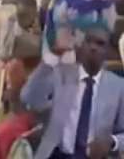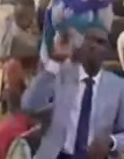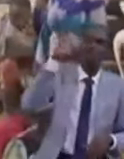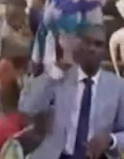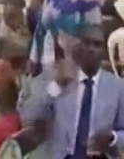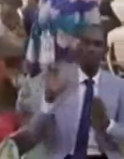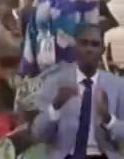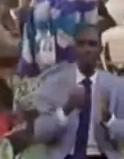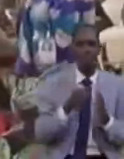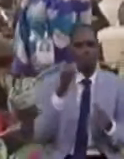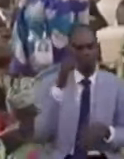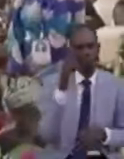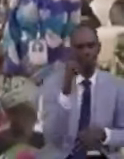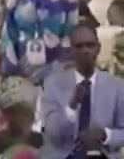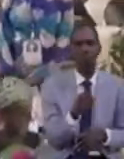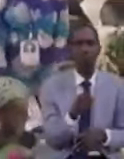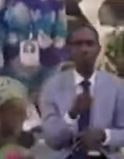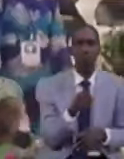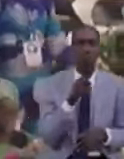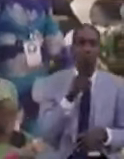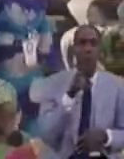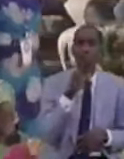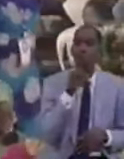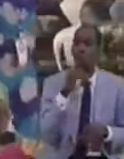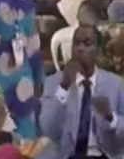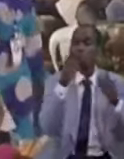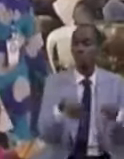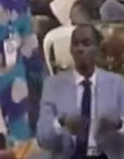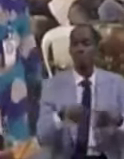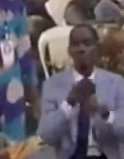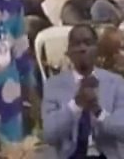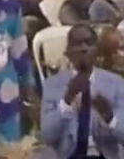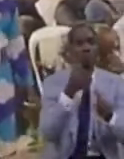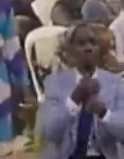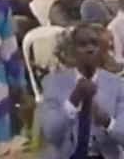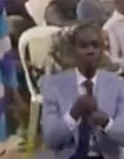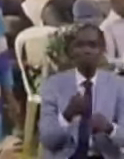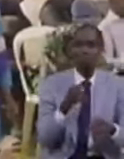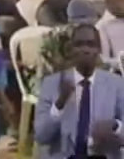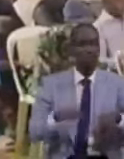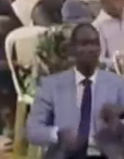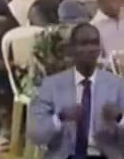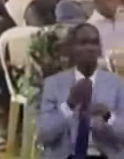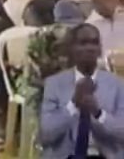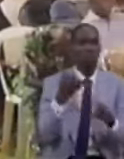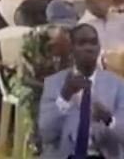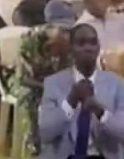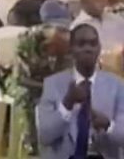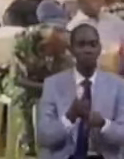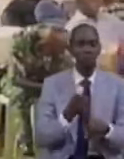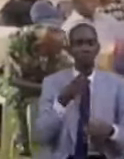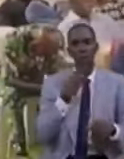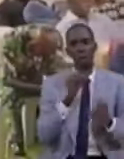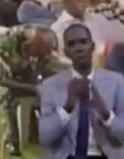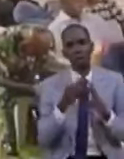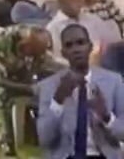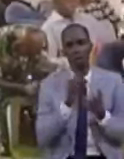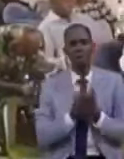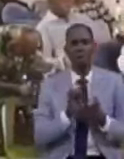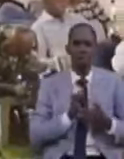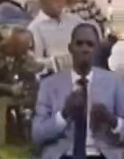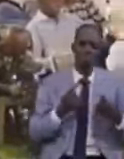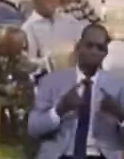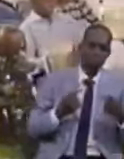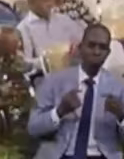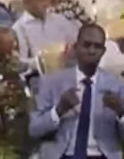maintenant pas toi qui veut te sauver pas toi qui continu essayer pas essayer non pas essayer c'est